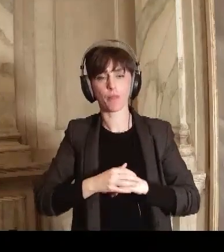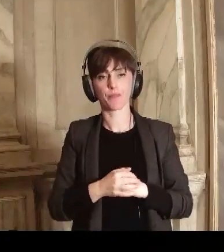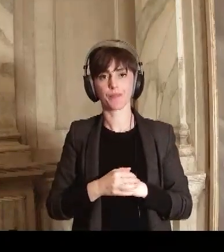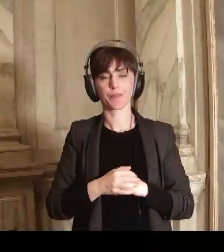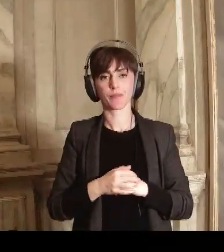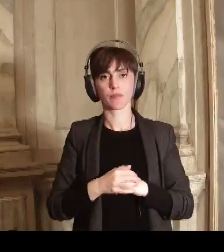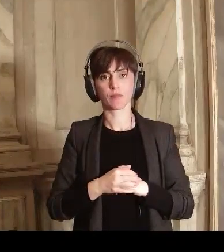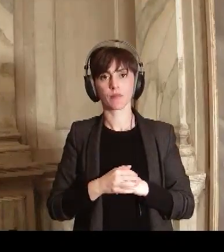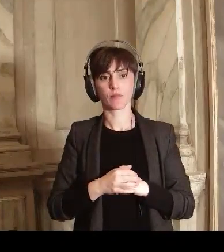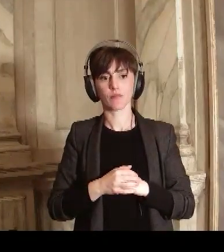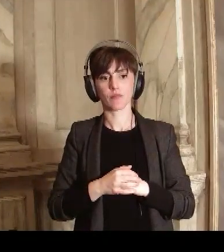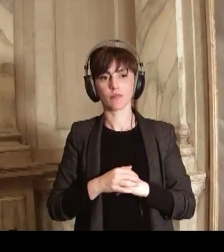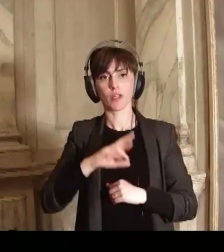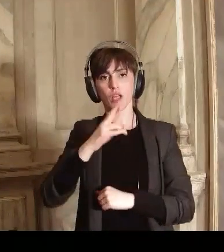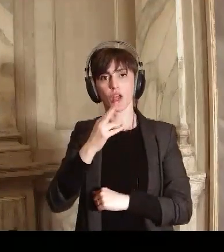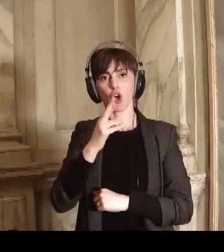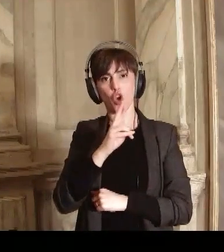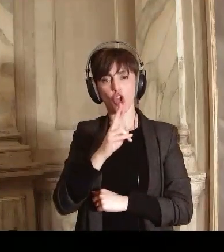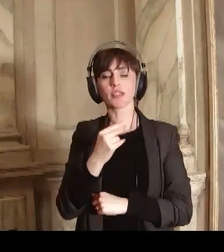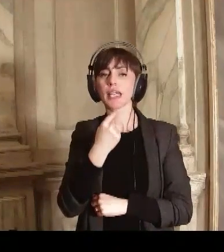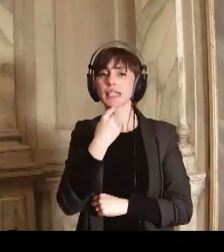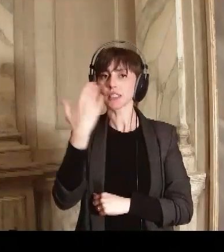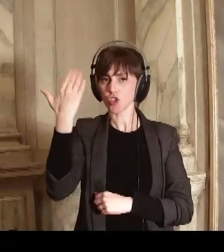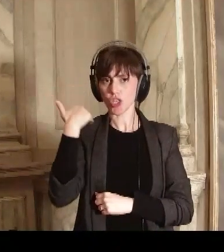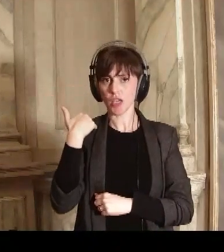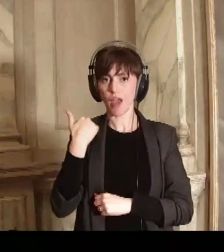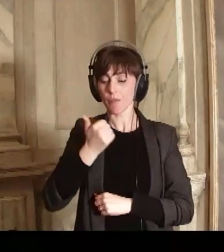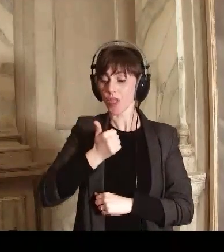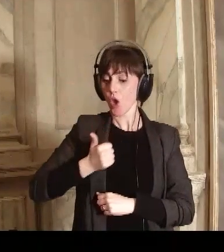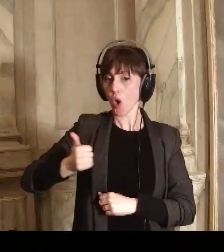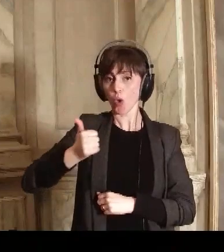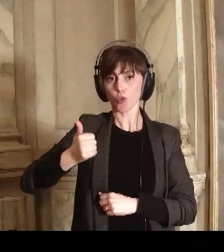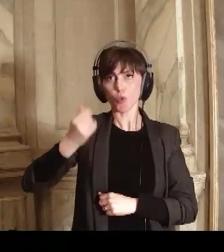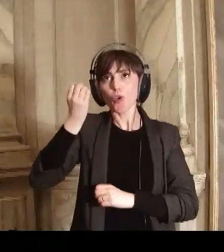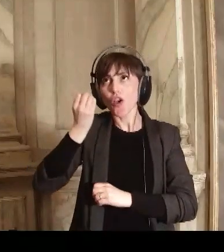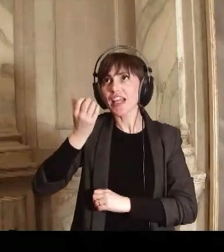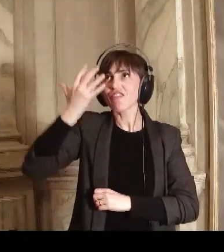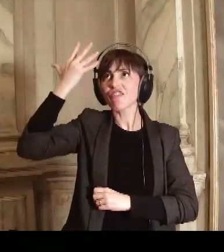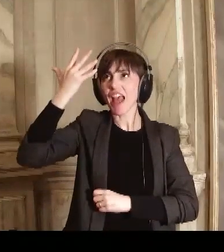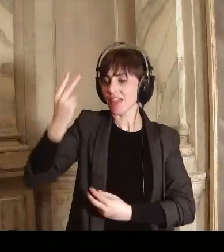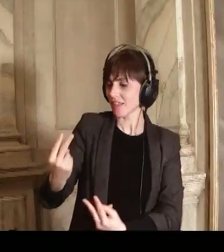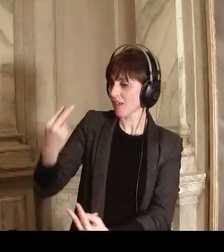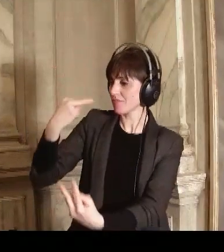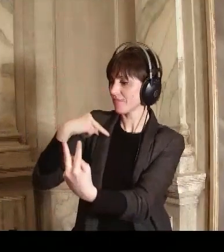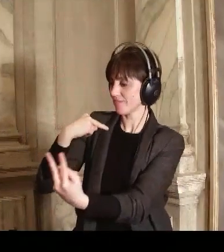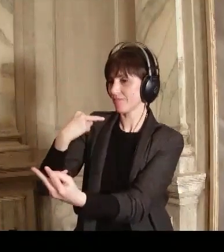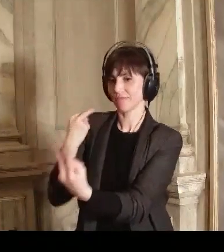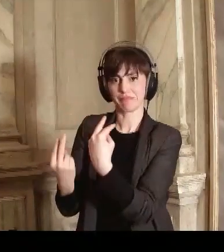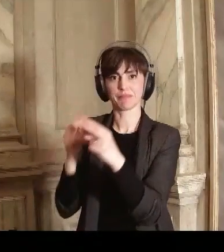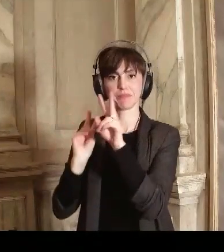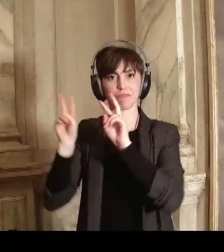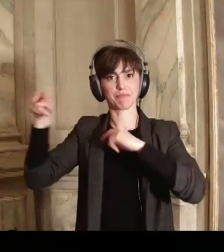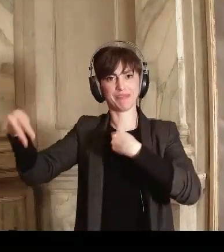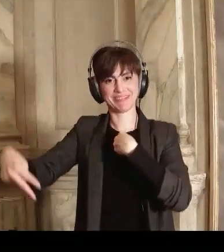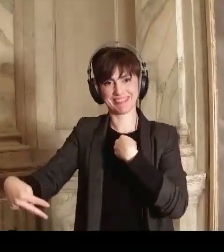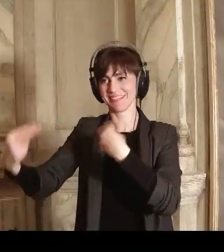ci si inventa vicenda, ciascuno è frutto di un incantesimo altrui, siamo gli uni gli autori